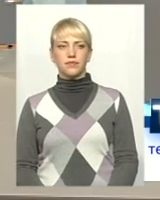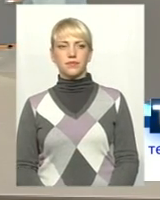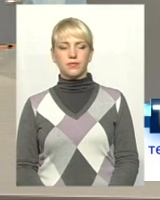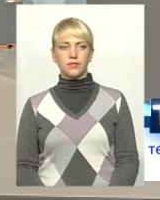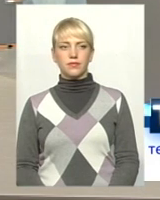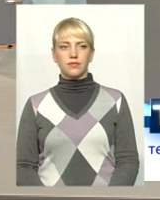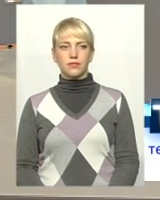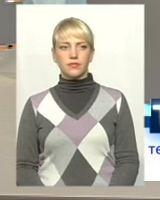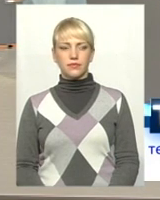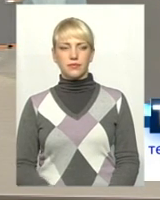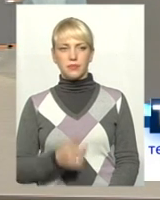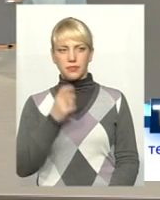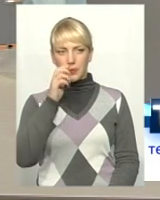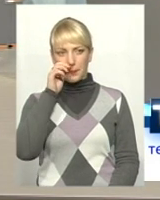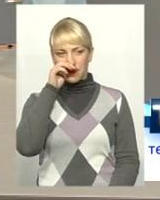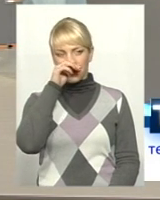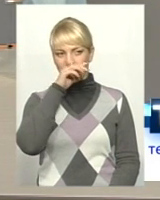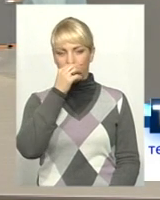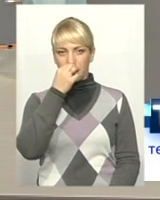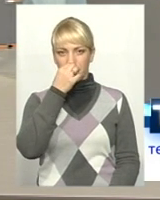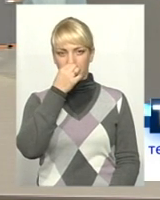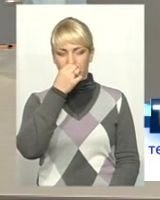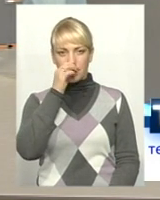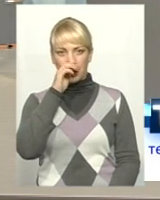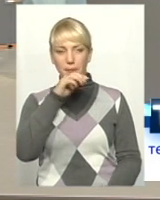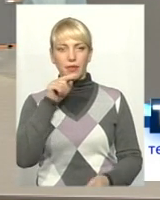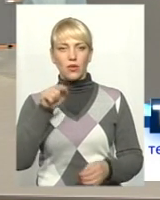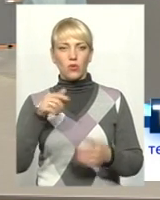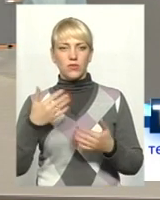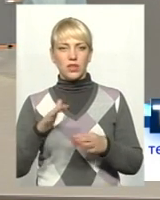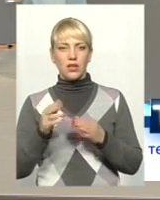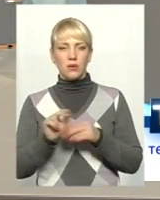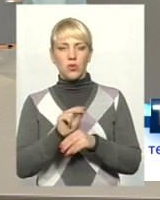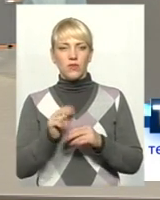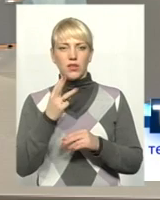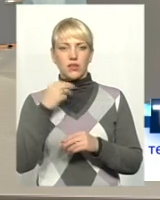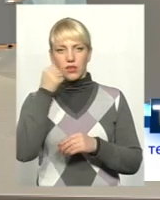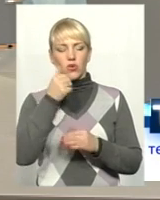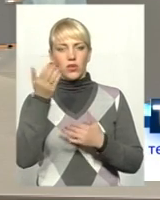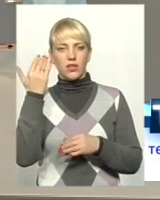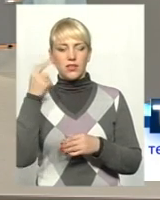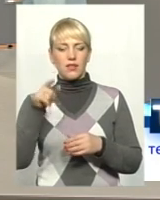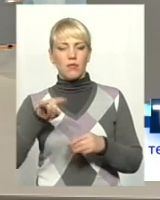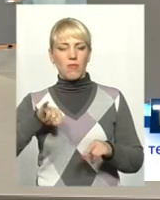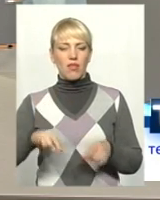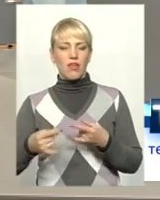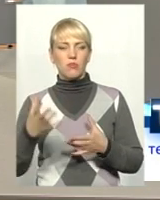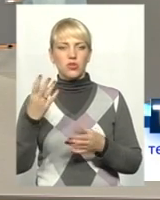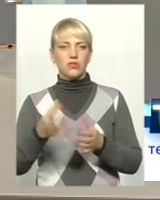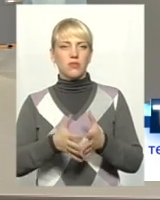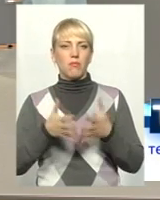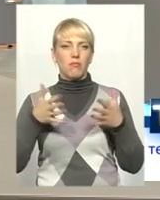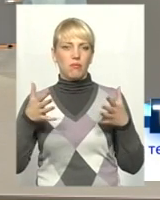Його ремонтували вже 3 роки, мабуть, назад. І там ями ще більше зараз зробилися. Дякуємо